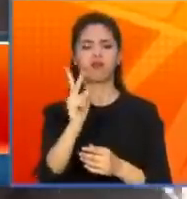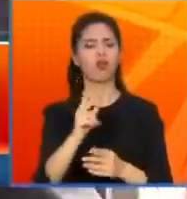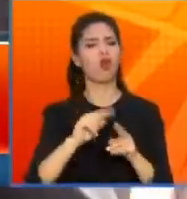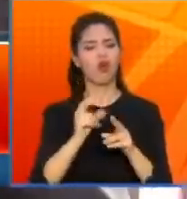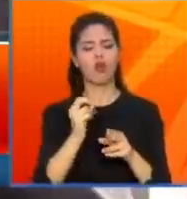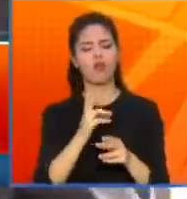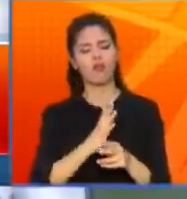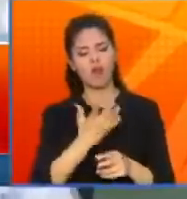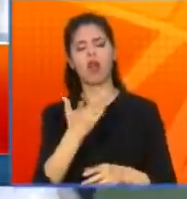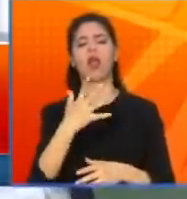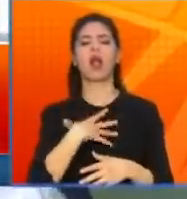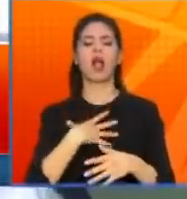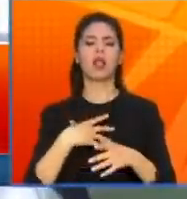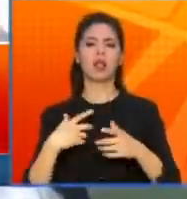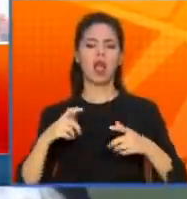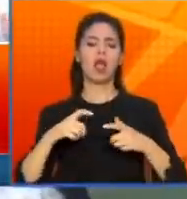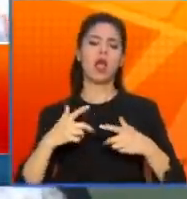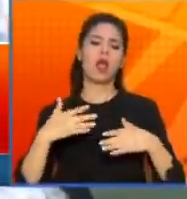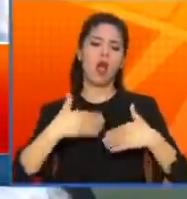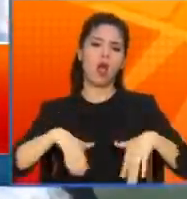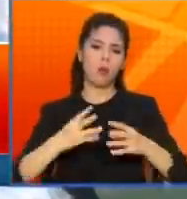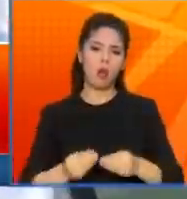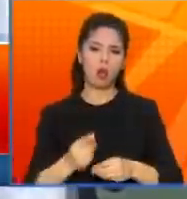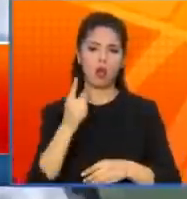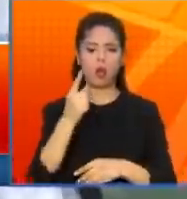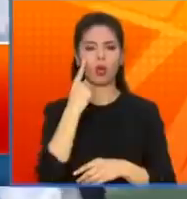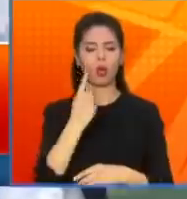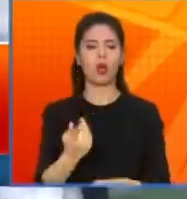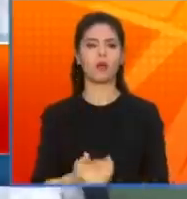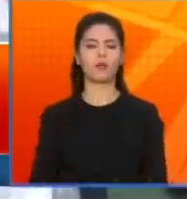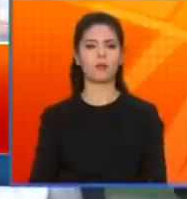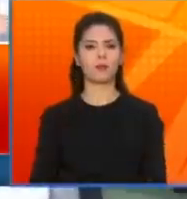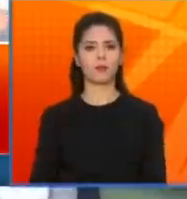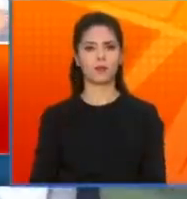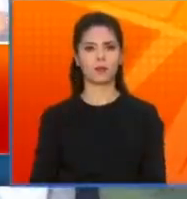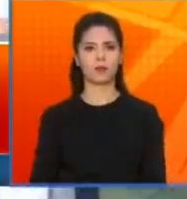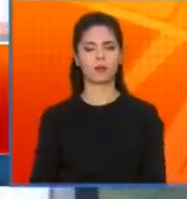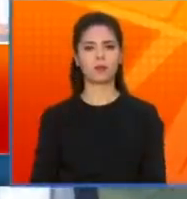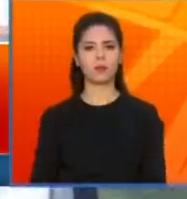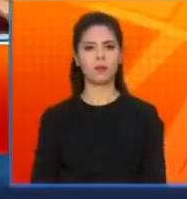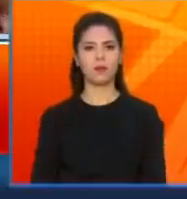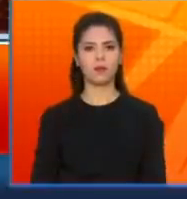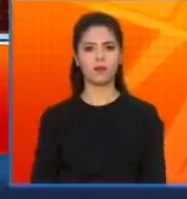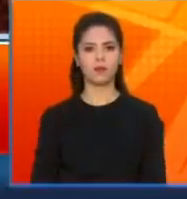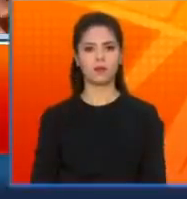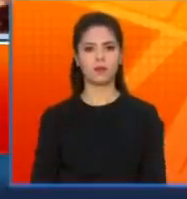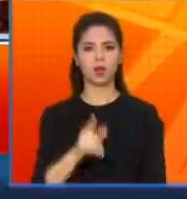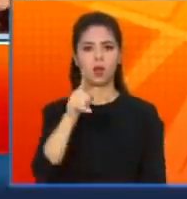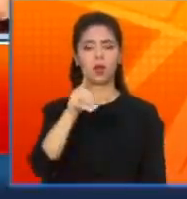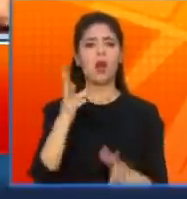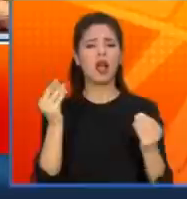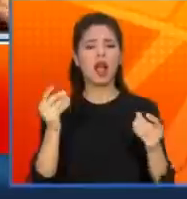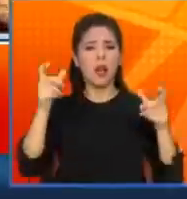geçmesine engel oluyorsunuz. Meclisimizde bu önderliğe ev sahibi yaptığı için mutluyuz. Çok teşekkür ediyoruz. Bu tür